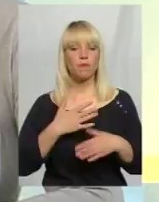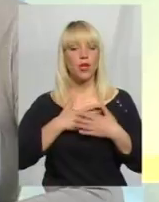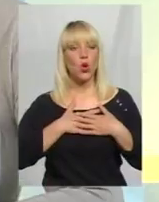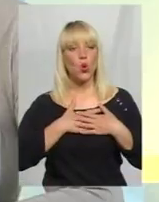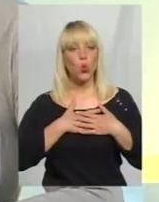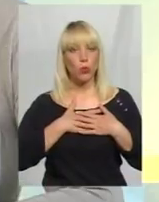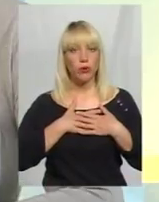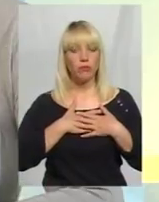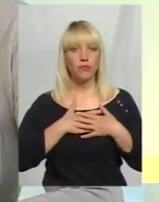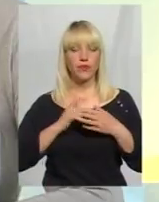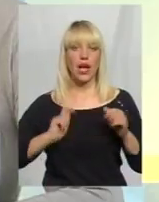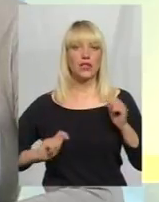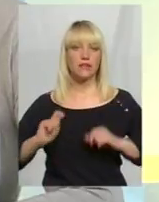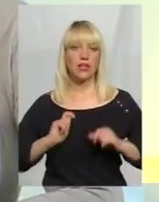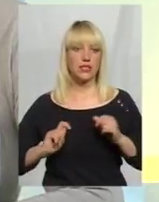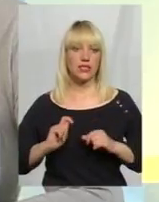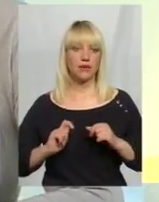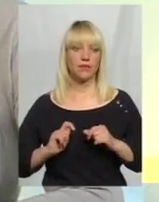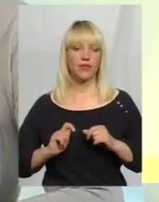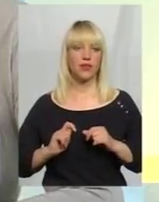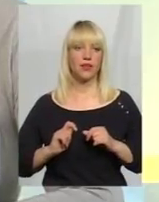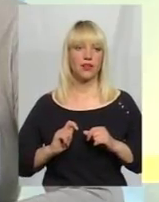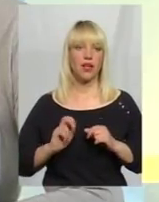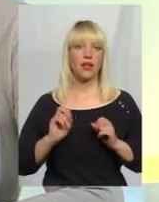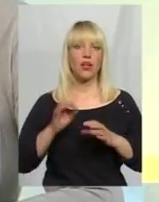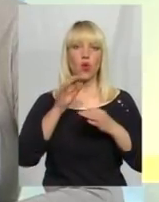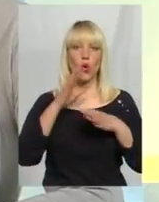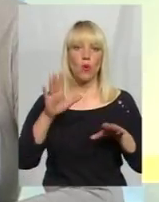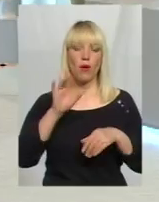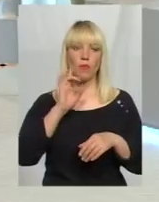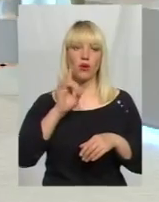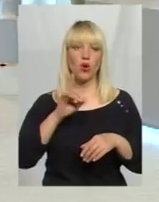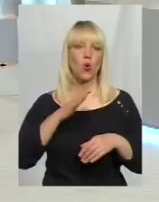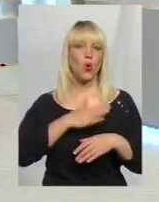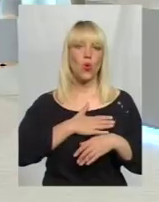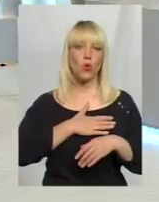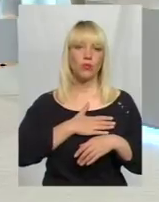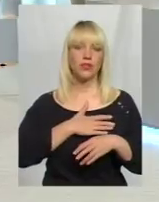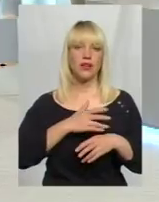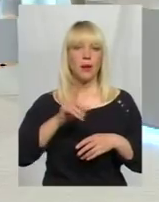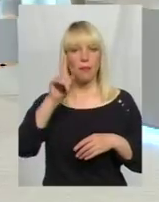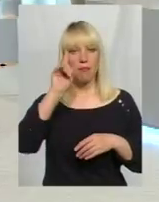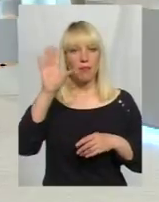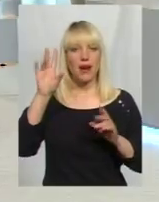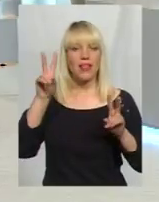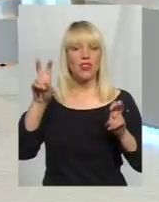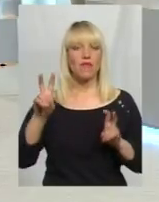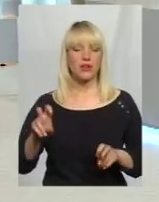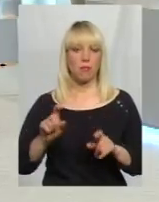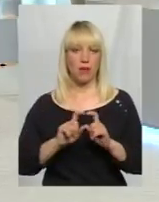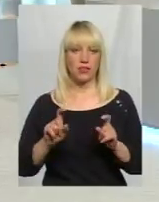одеваться, как всем, как любая молодежь, они любят одеваться в брендовых магазинах. Но при